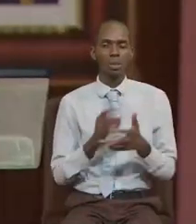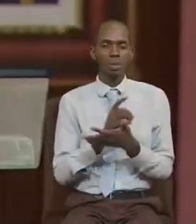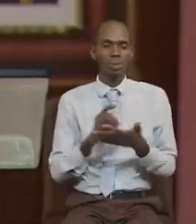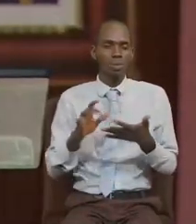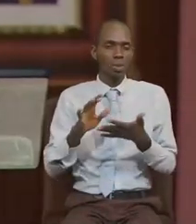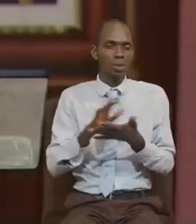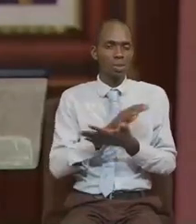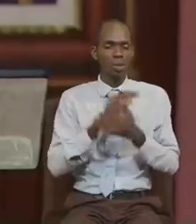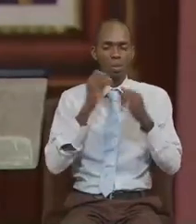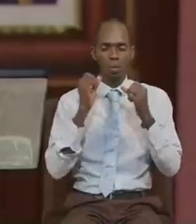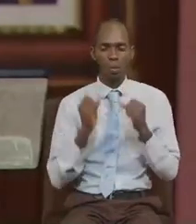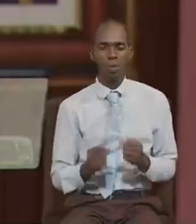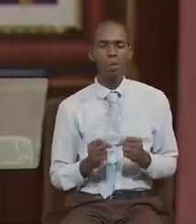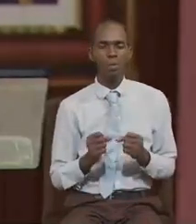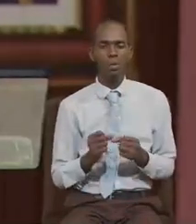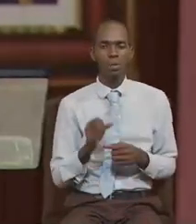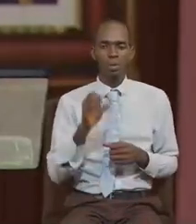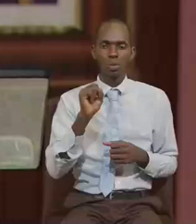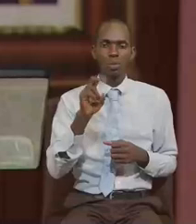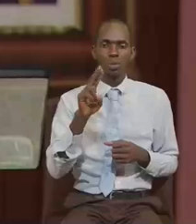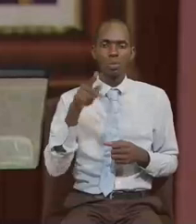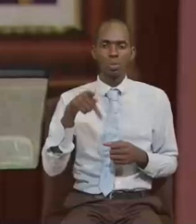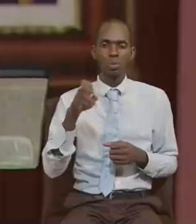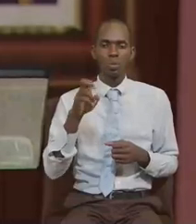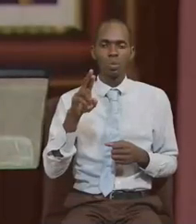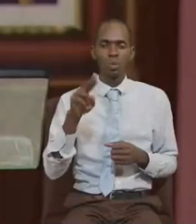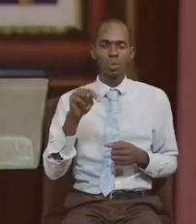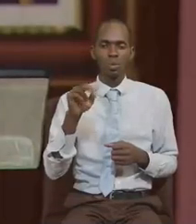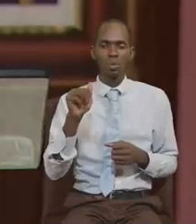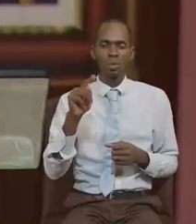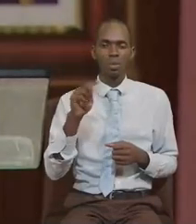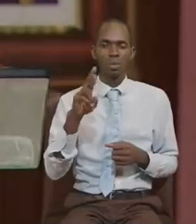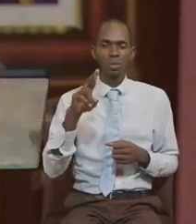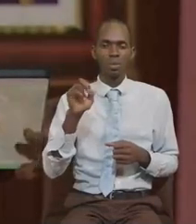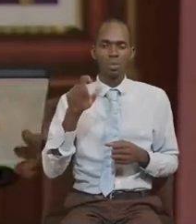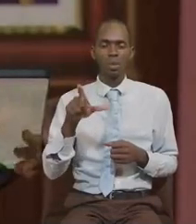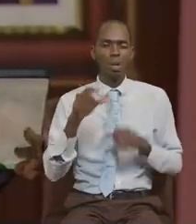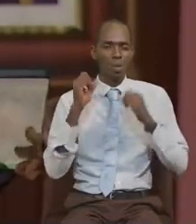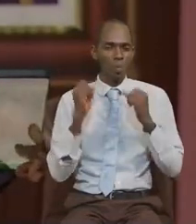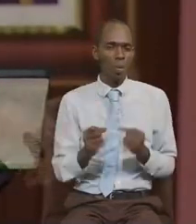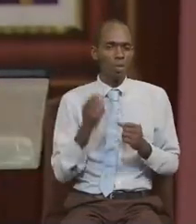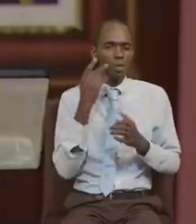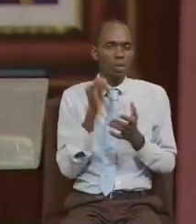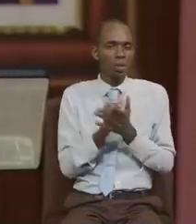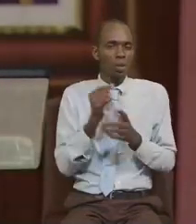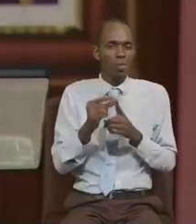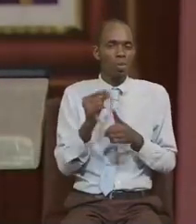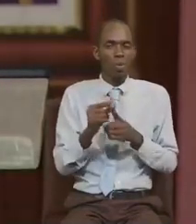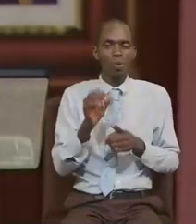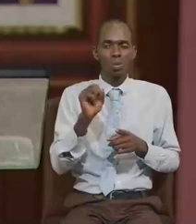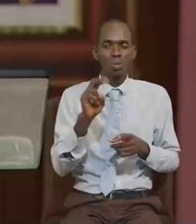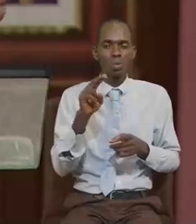surnaturelle. La puissance surnaturelle. Si vous regardez ce mot surnaturel, il y a le